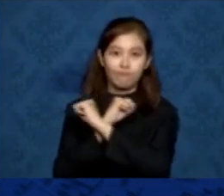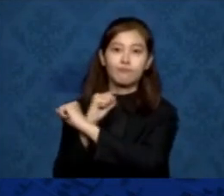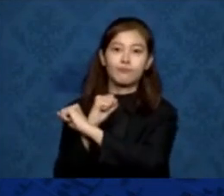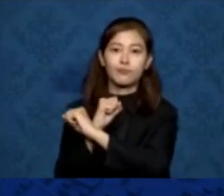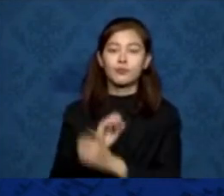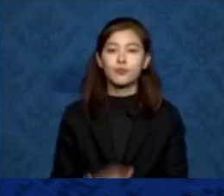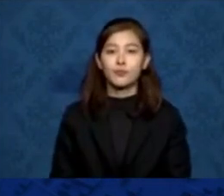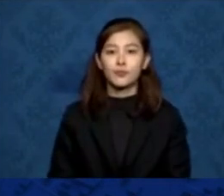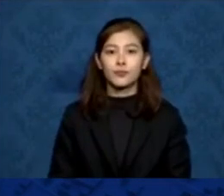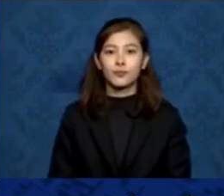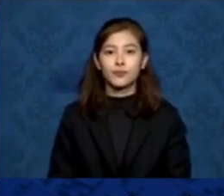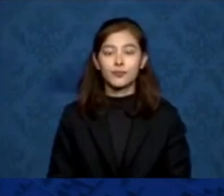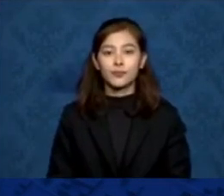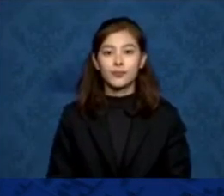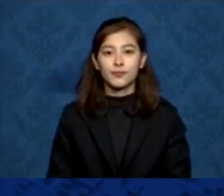บาท